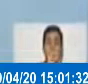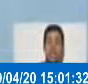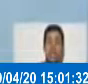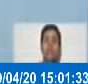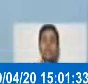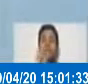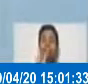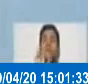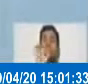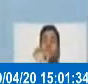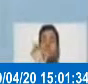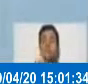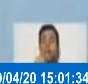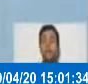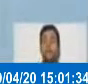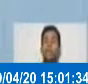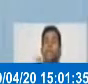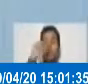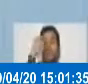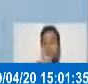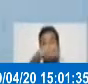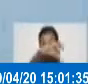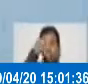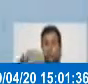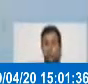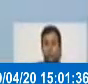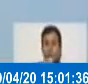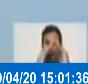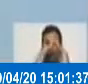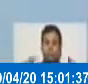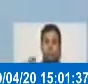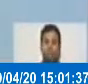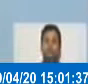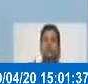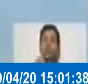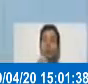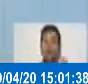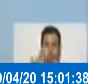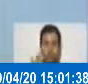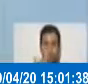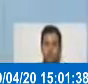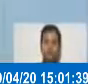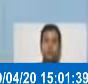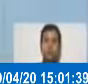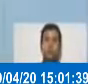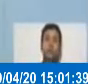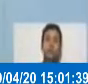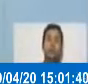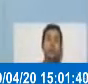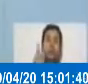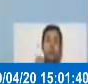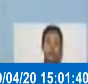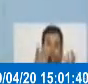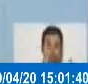28 এপ্রিলের পরিসংখ্যান অনুযায়ী রোগমুক্তির সংখ্যা, যারা বাড়িতে থেকে চিকিৎসা নিচ্ছেন তাদের মধ্যে